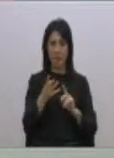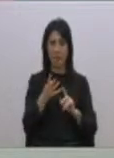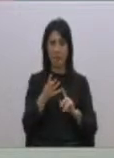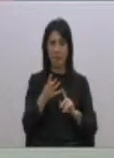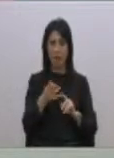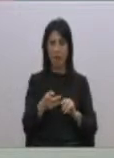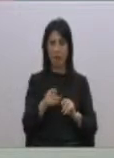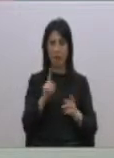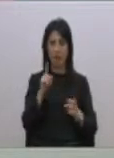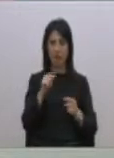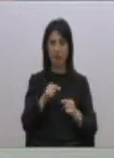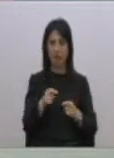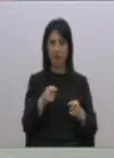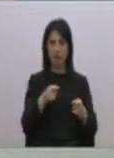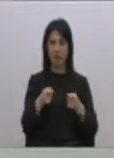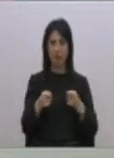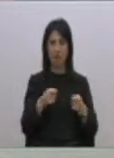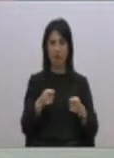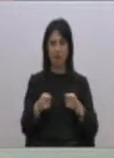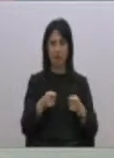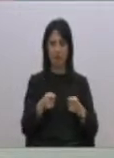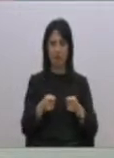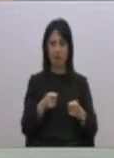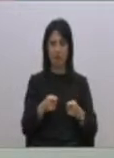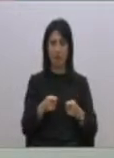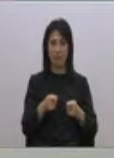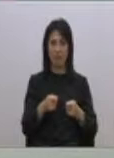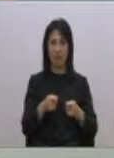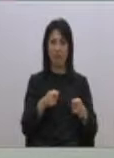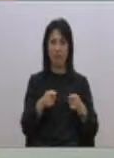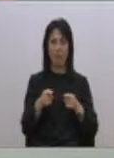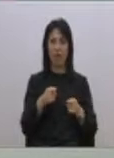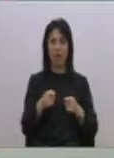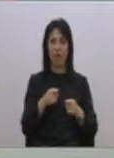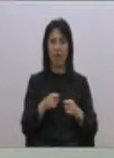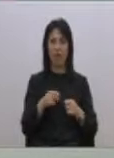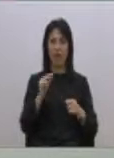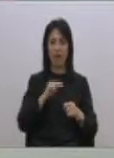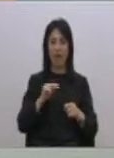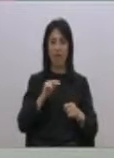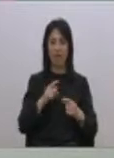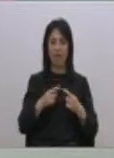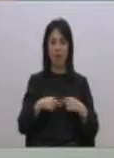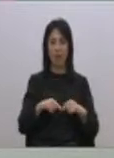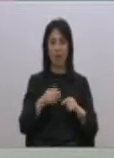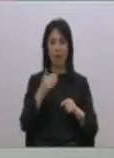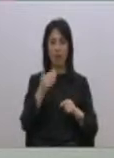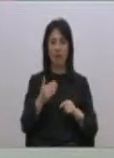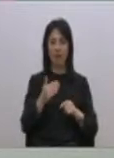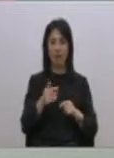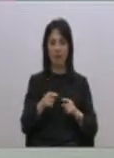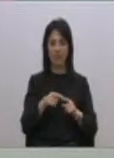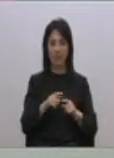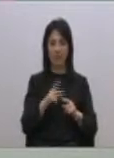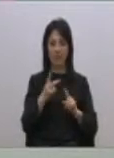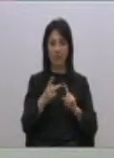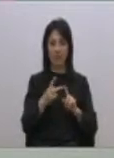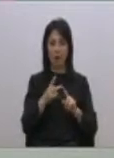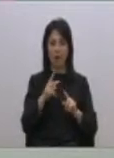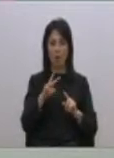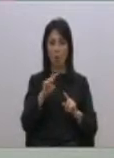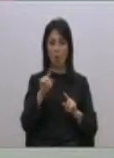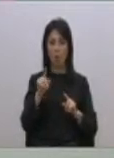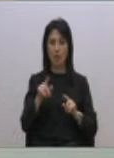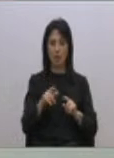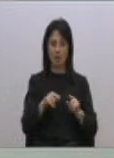puncti. Ce s-a numit regulirevele, mare gulirevele, anda administrațiul organul smer. Am uhlis meore,